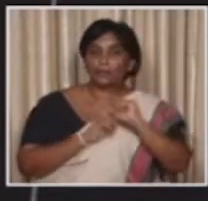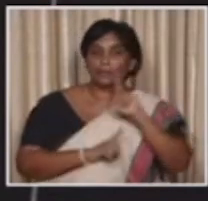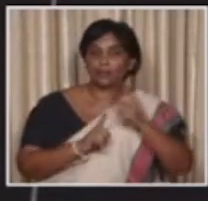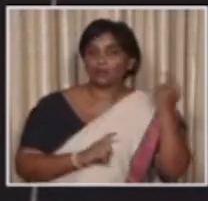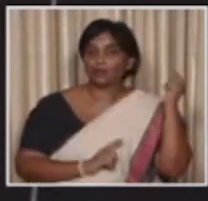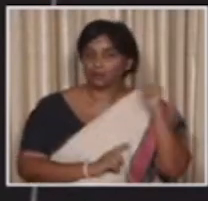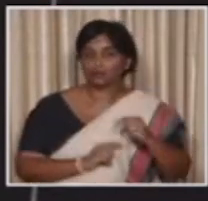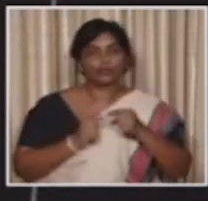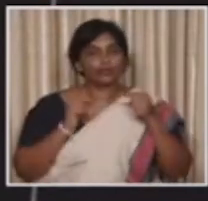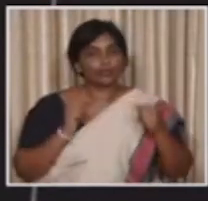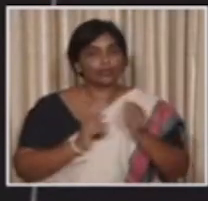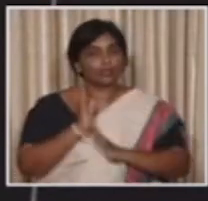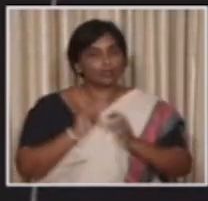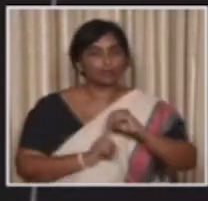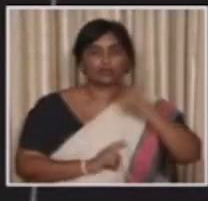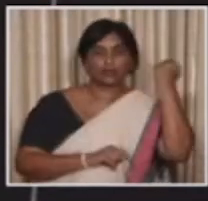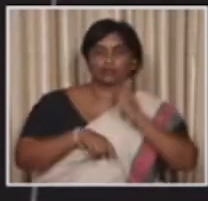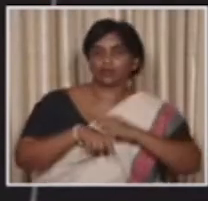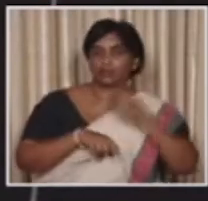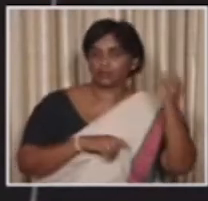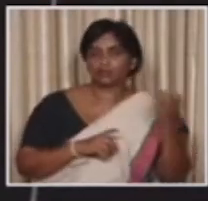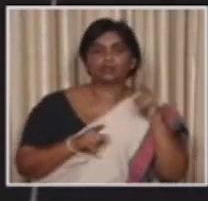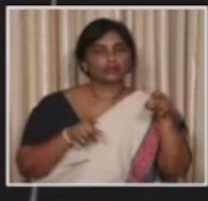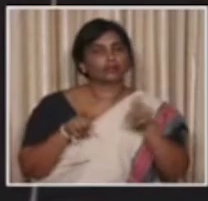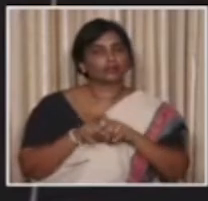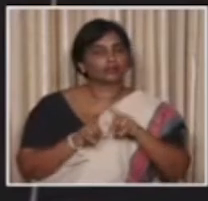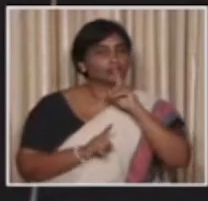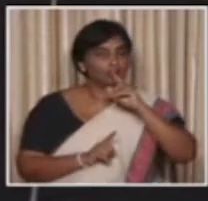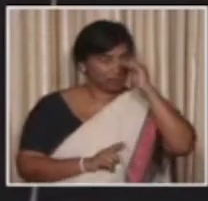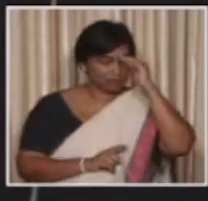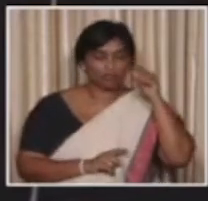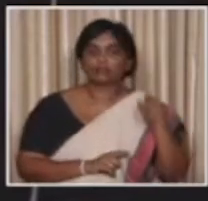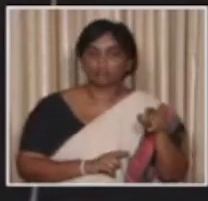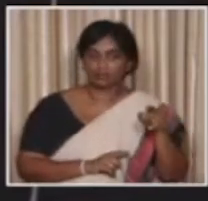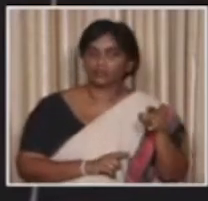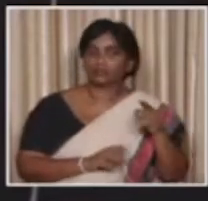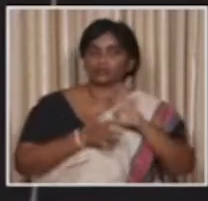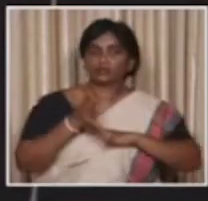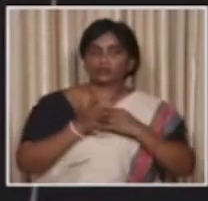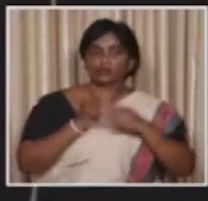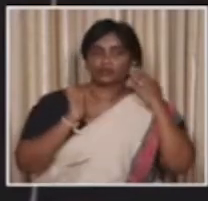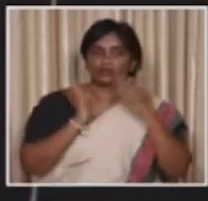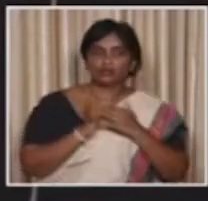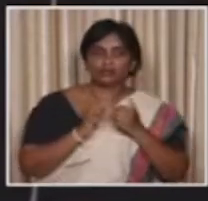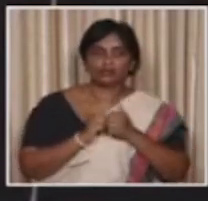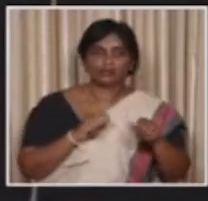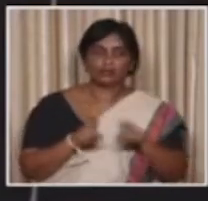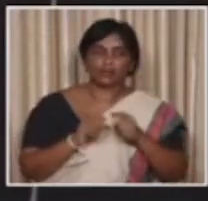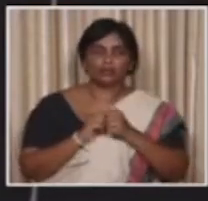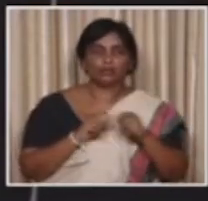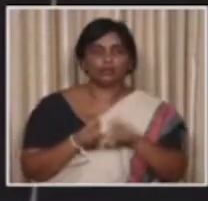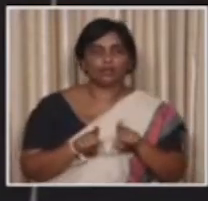පාර්ලිමේන්තුවට ඇවිල්ලා විපක්ෂයේ මන්ත්‍රීවරයෙකුට කතා කරන්න දෙන්නේ නැහැ. ඉතින් ඒ නිසා කතානායකතුමාගේ මේ වැයශීර්ෂය නිසා අපි තාම